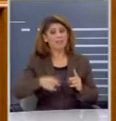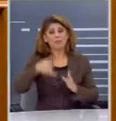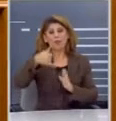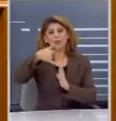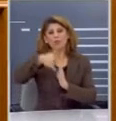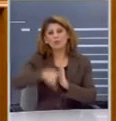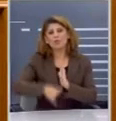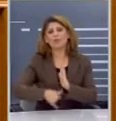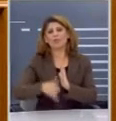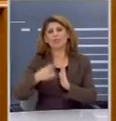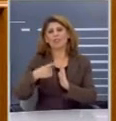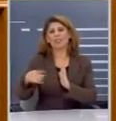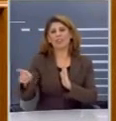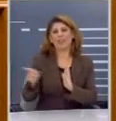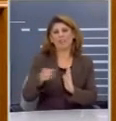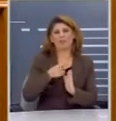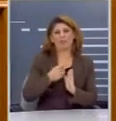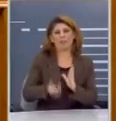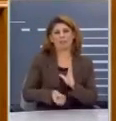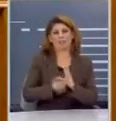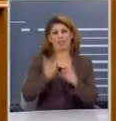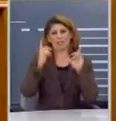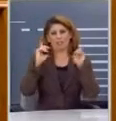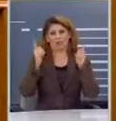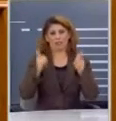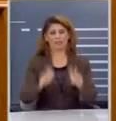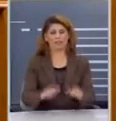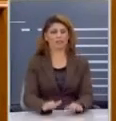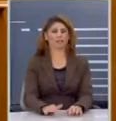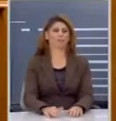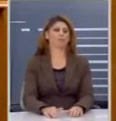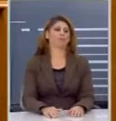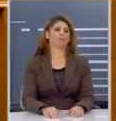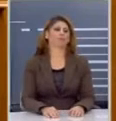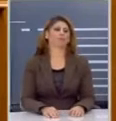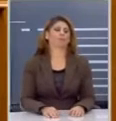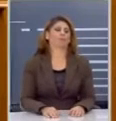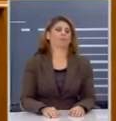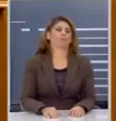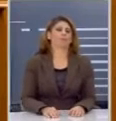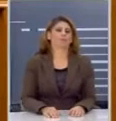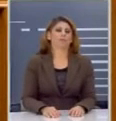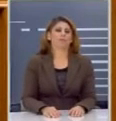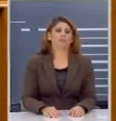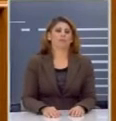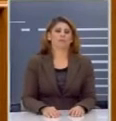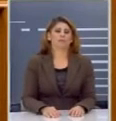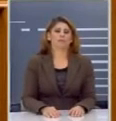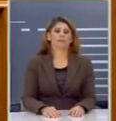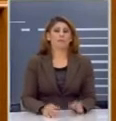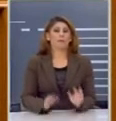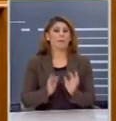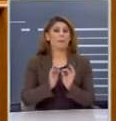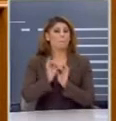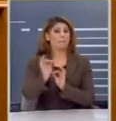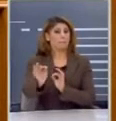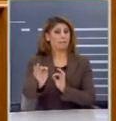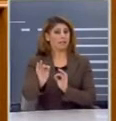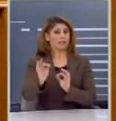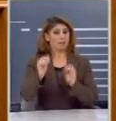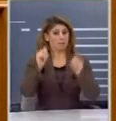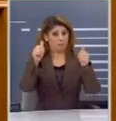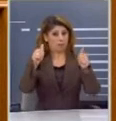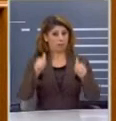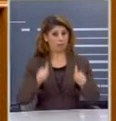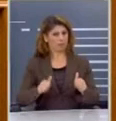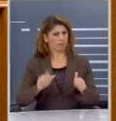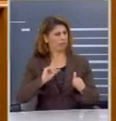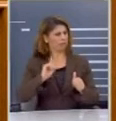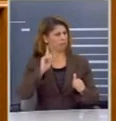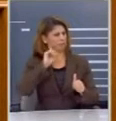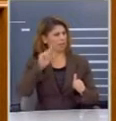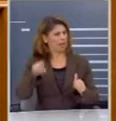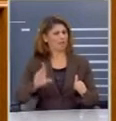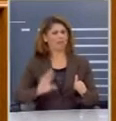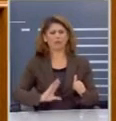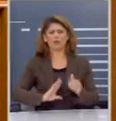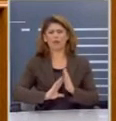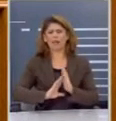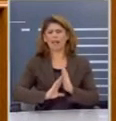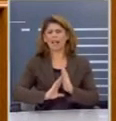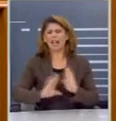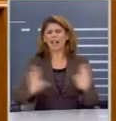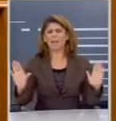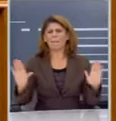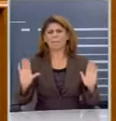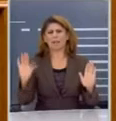ουσιώδης διαφορά από τη Νέα Δημοκρατία. Τα μέτρα που ανακοίνωσε ο Πρωθυπουργός δεν παραβιάζουν καμιά συμφωνία,